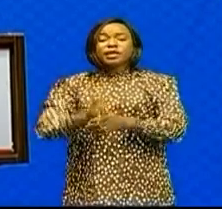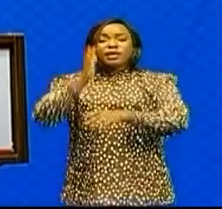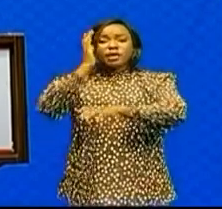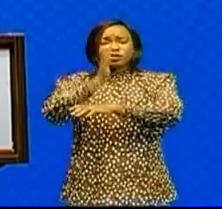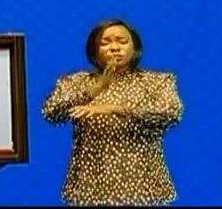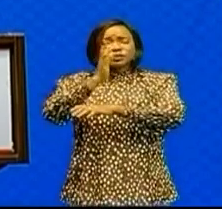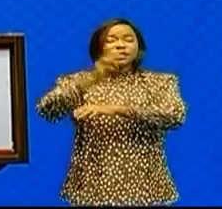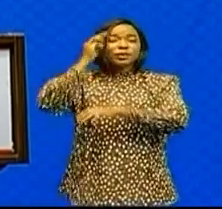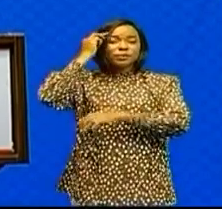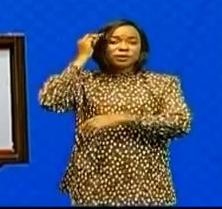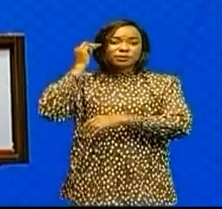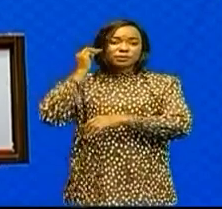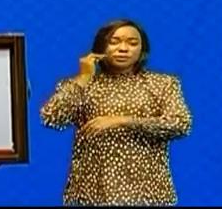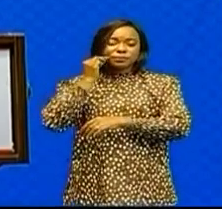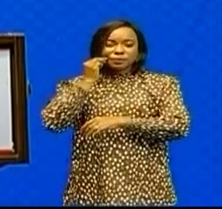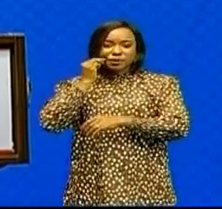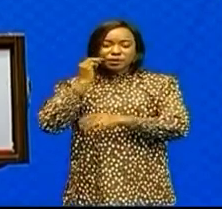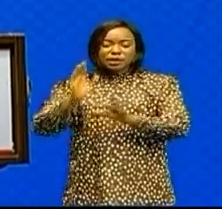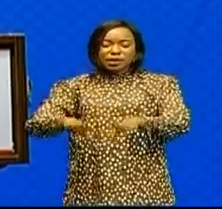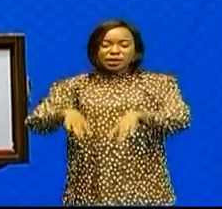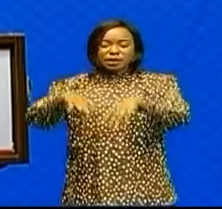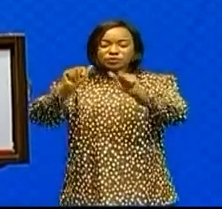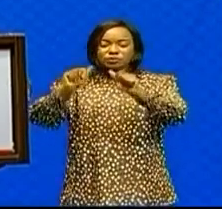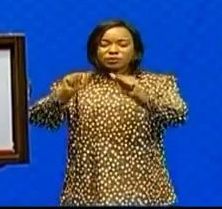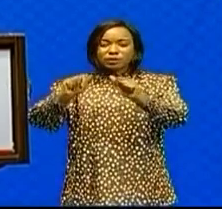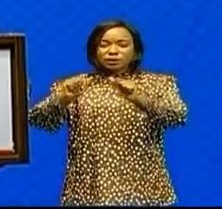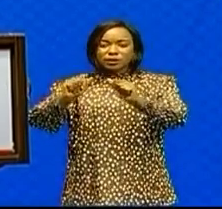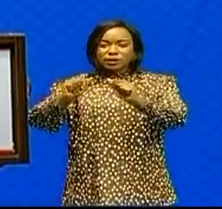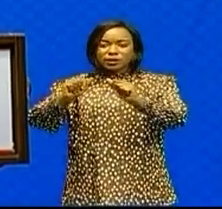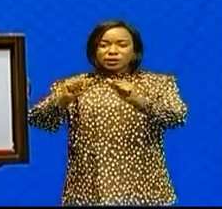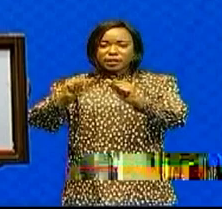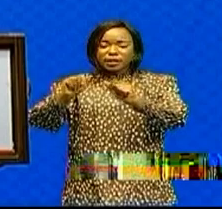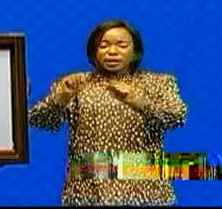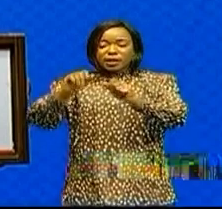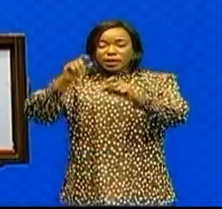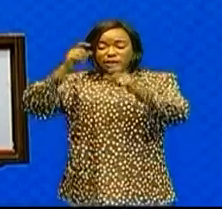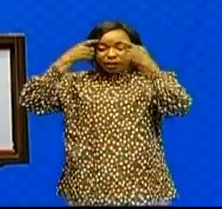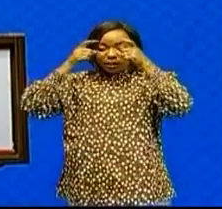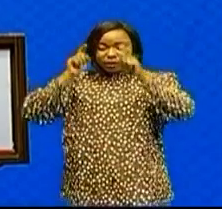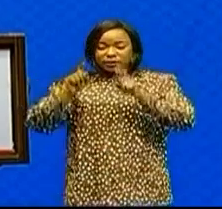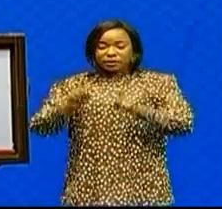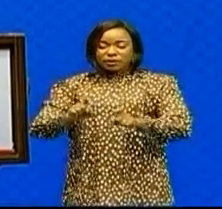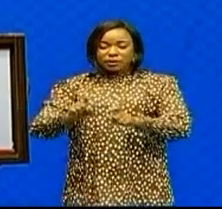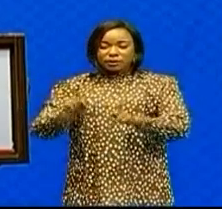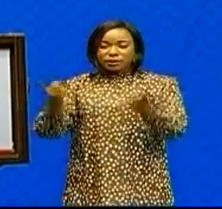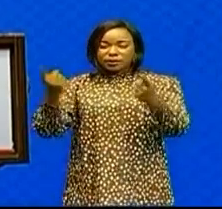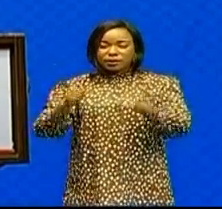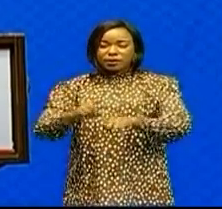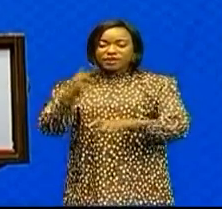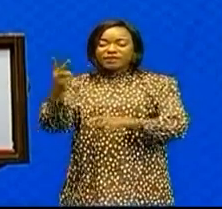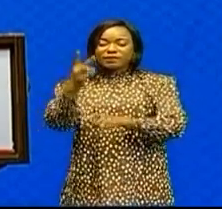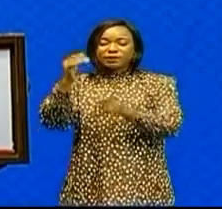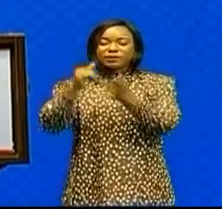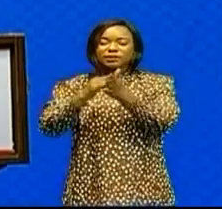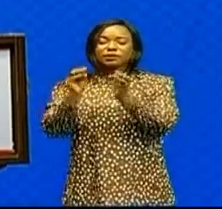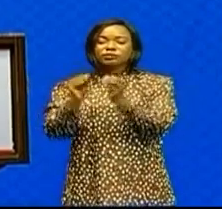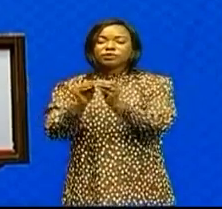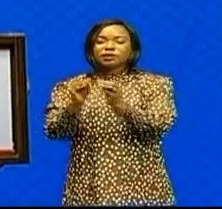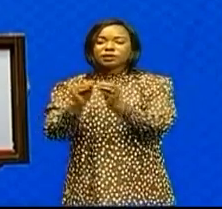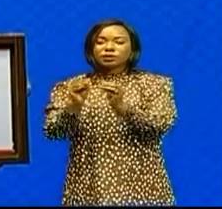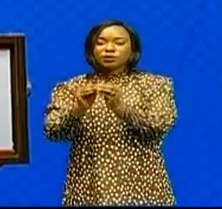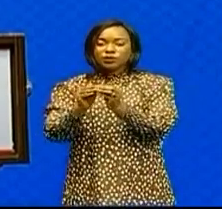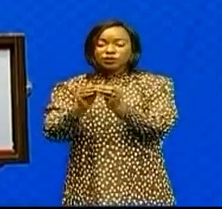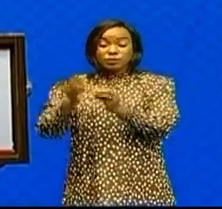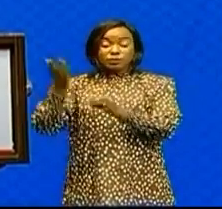des ministres a adopté les relevés des décisions prises lors de sa 26e réunion